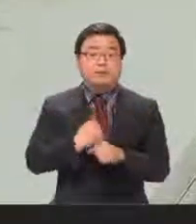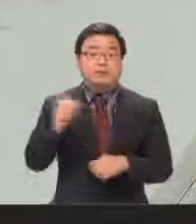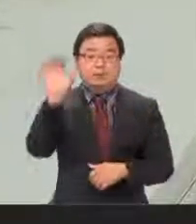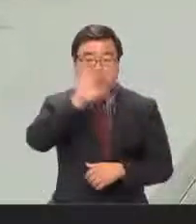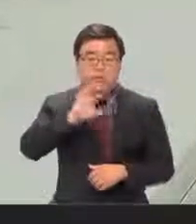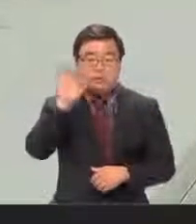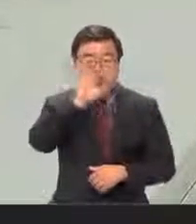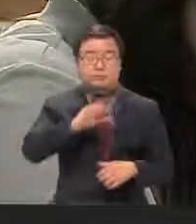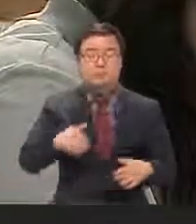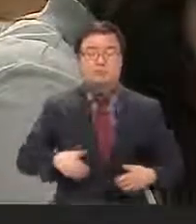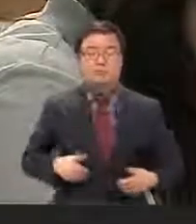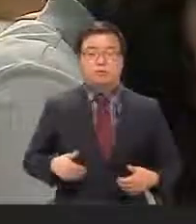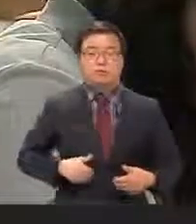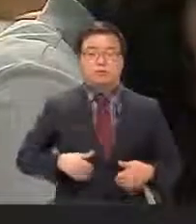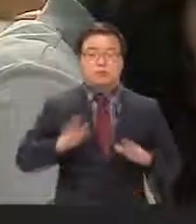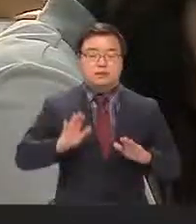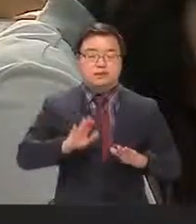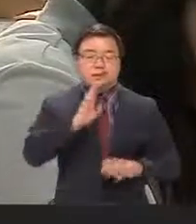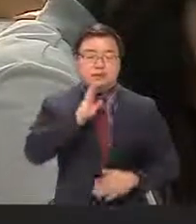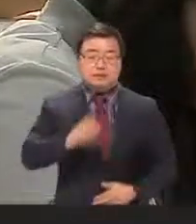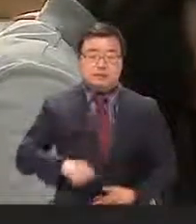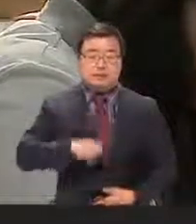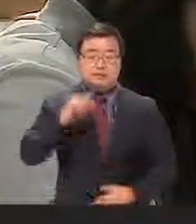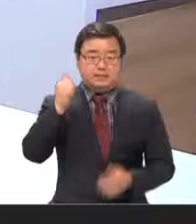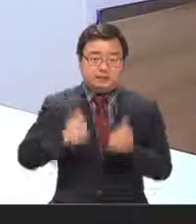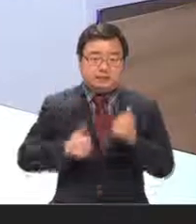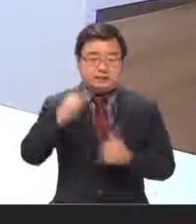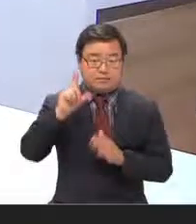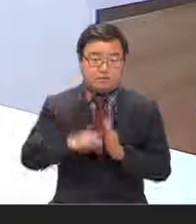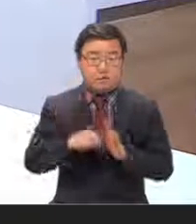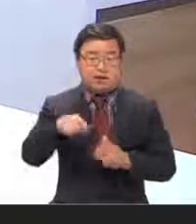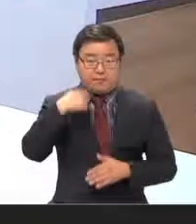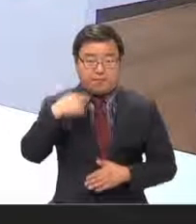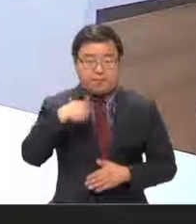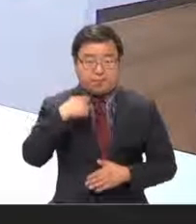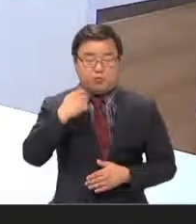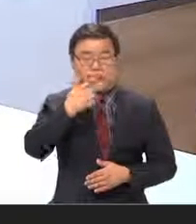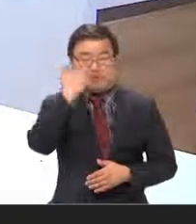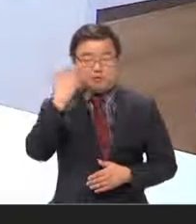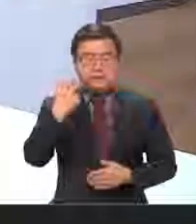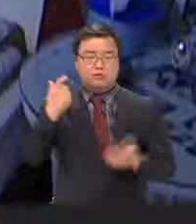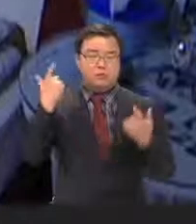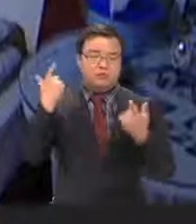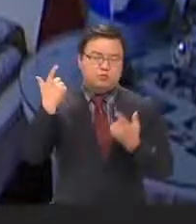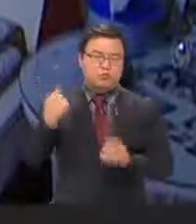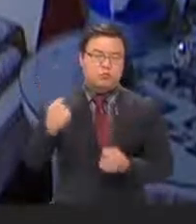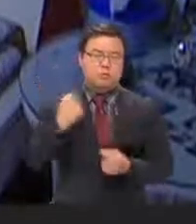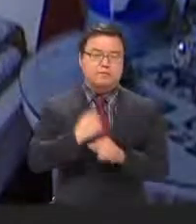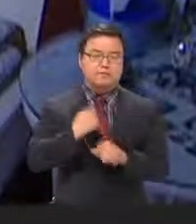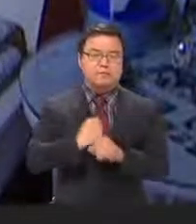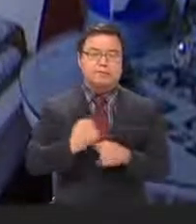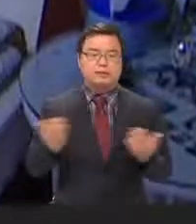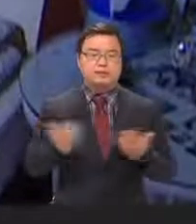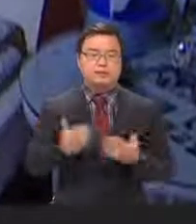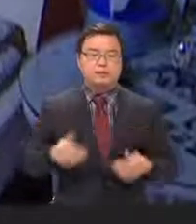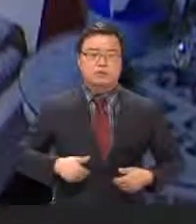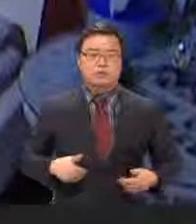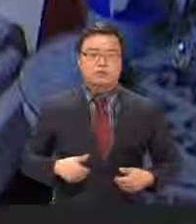시작해야 합니다 실제 수능 시간과 동일하게 먹고 자는 등 생체 리듬을 맞추는 것이 좋습니다